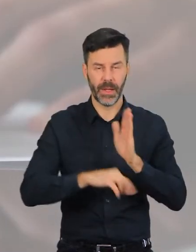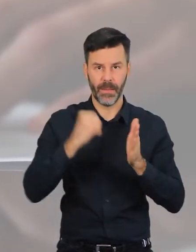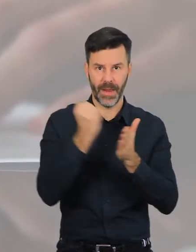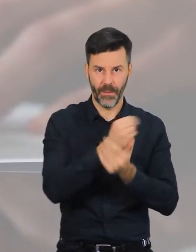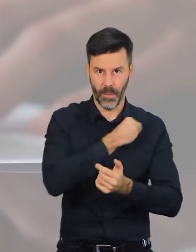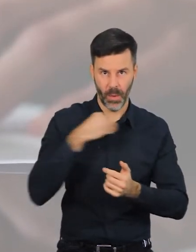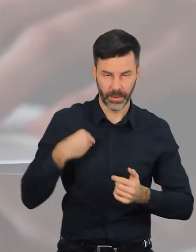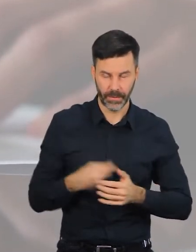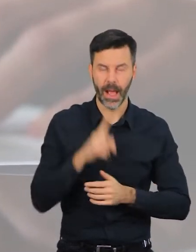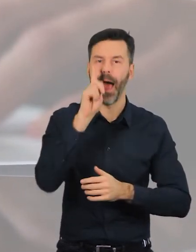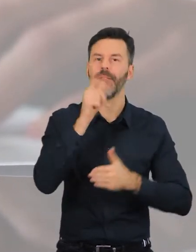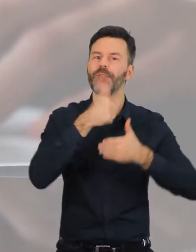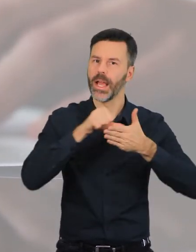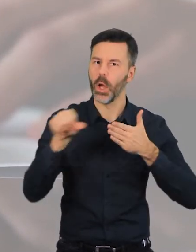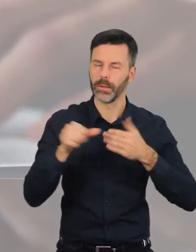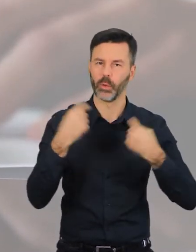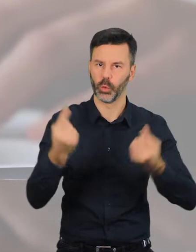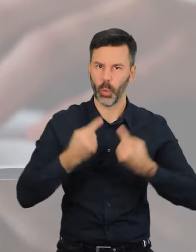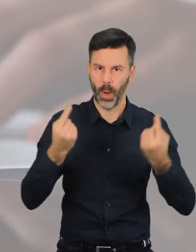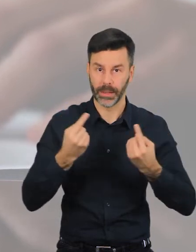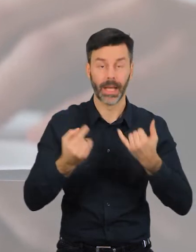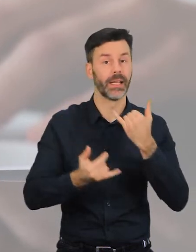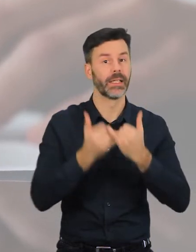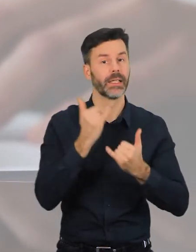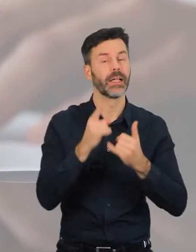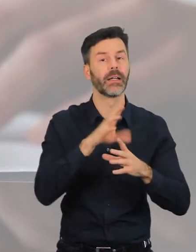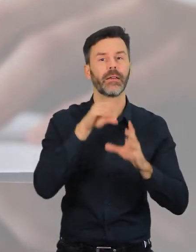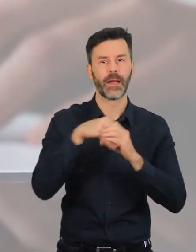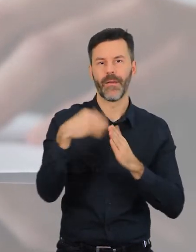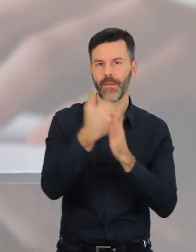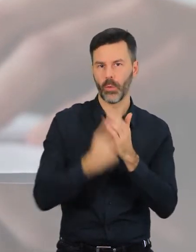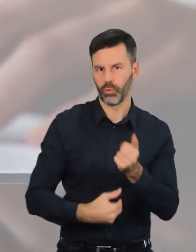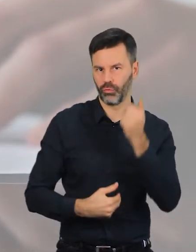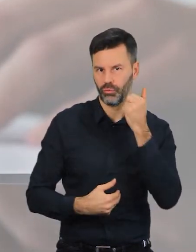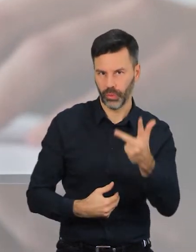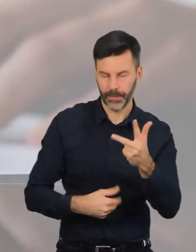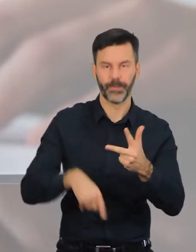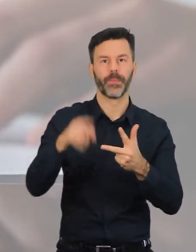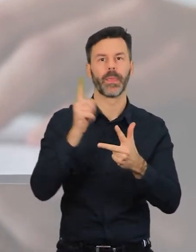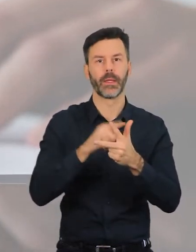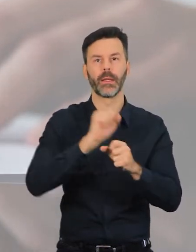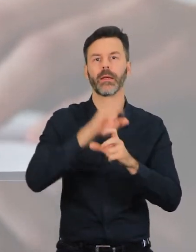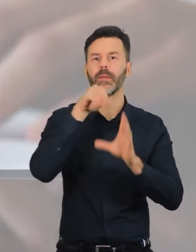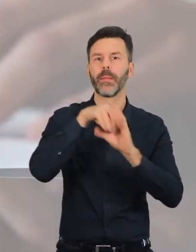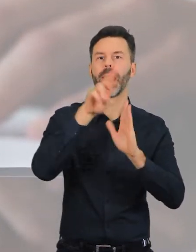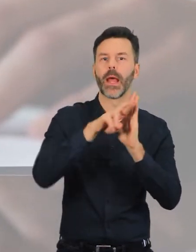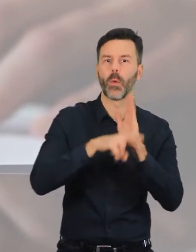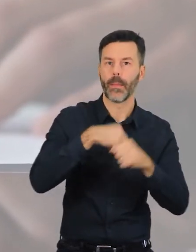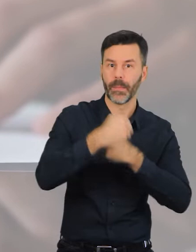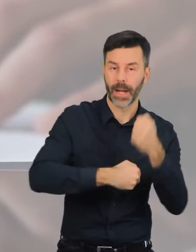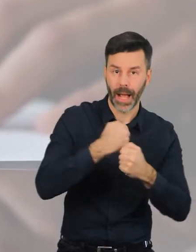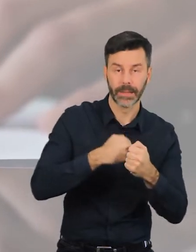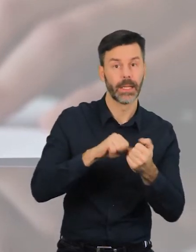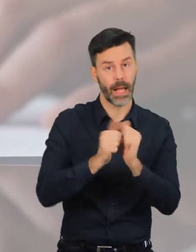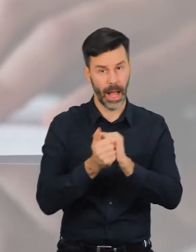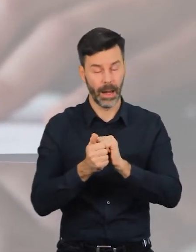Wyjątek stanowią sytuacje, w których wynagrodzenia spełniają trzy warunki. Zostały przewidziane w regulaminie pracy lub regulaminie